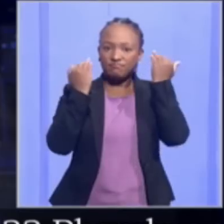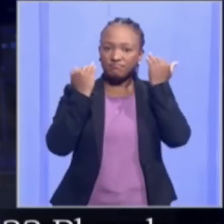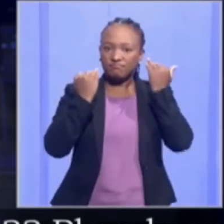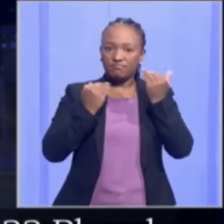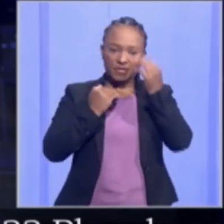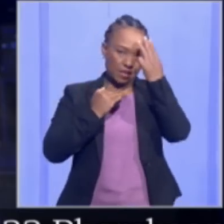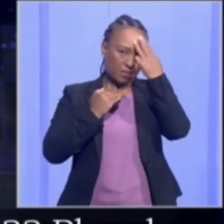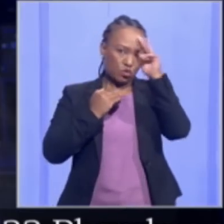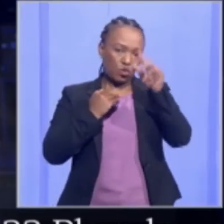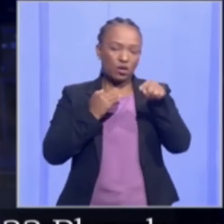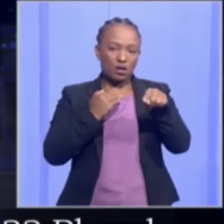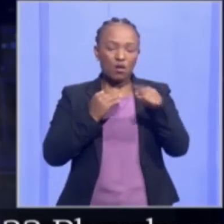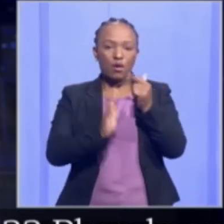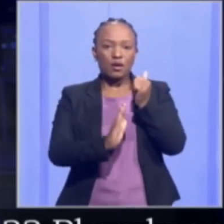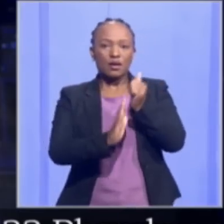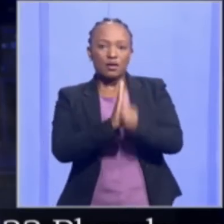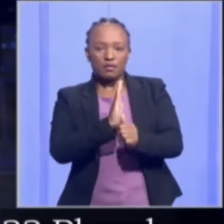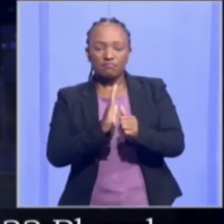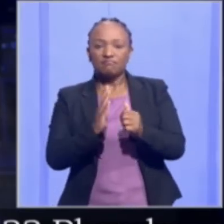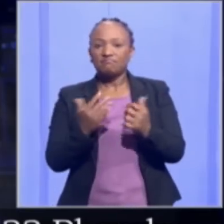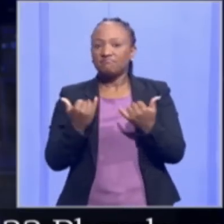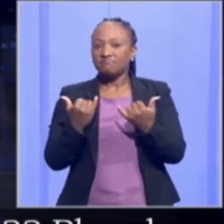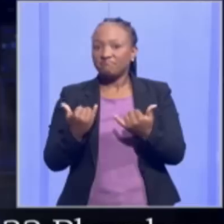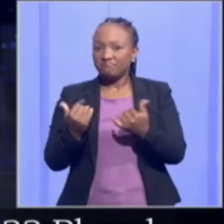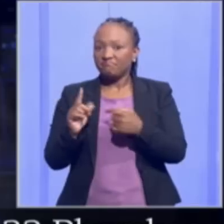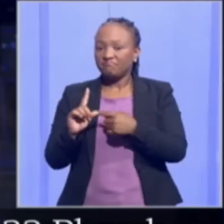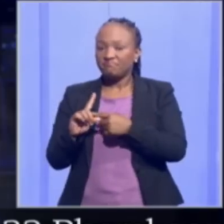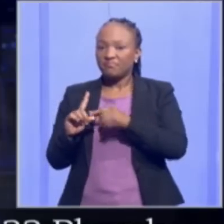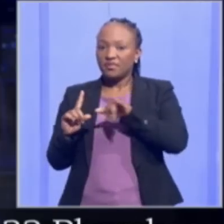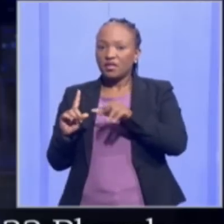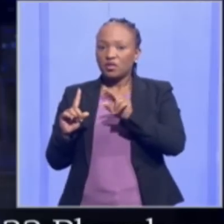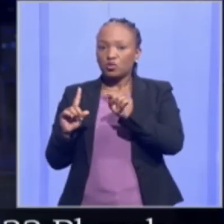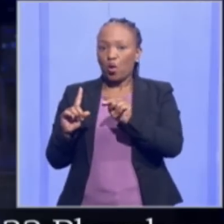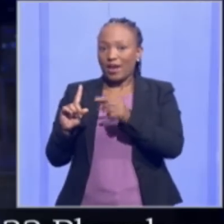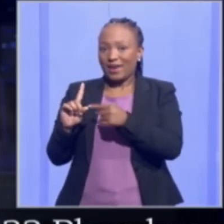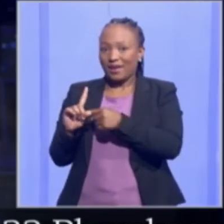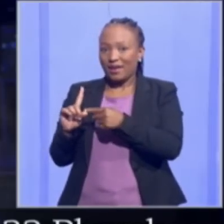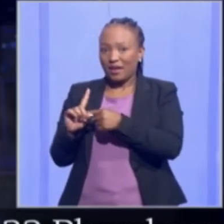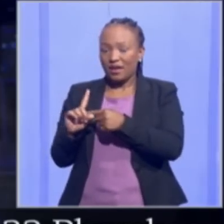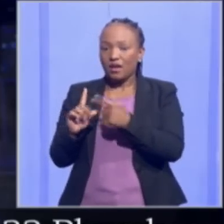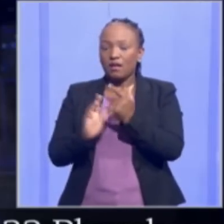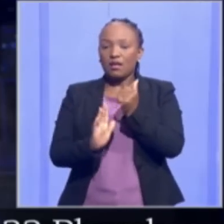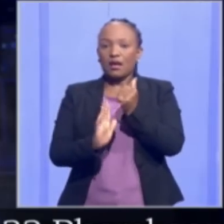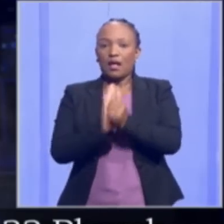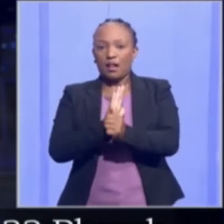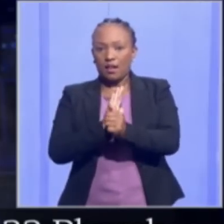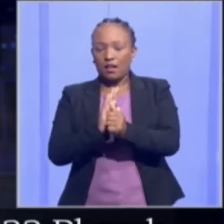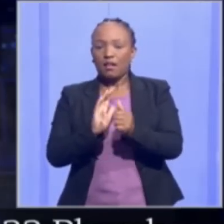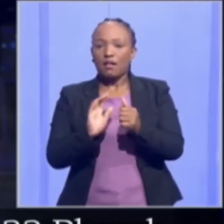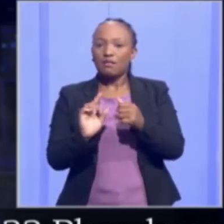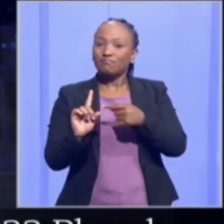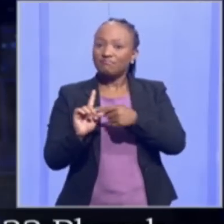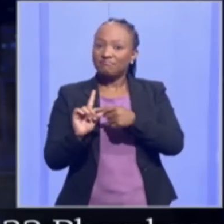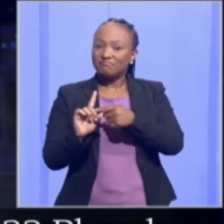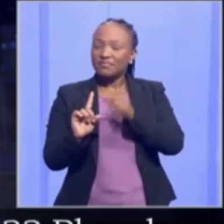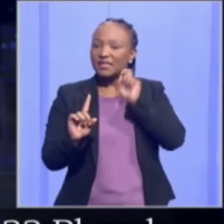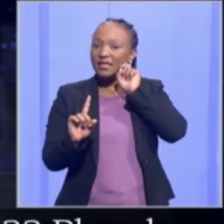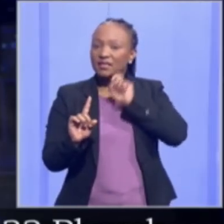Pretoria ka qoso ya polao. Ditlaleo di kuma ha John Mangaba a bolaile Mothapo ka ya dilemo